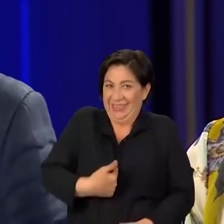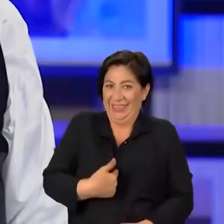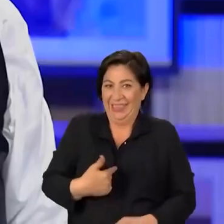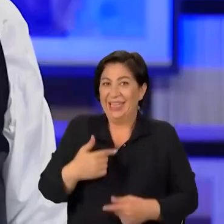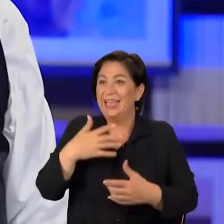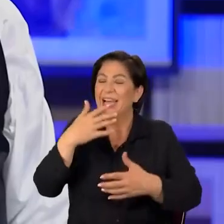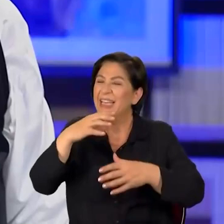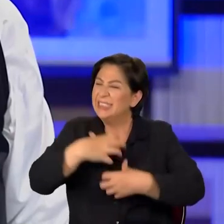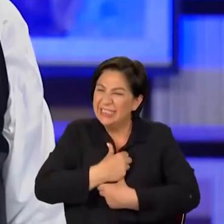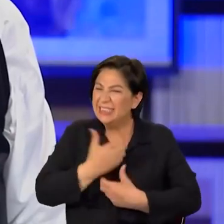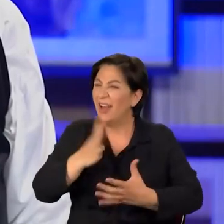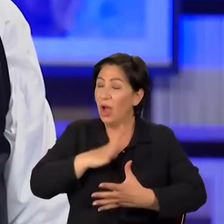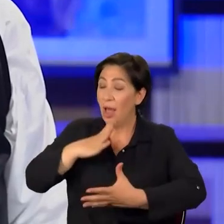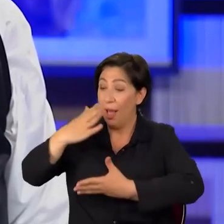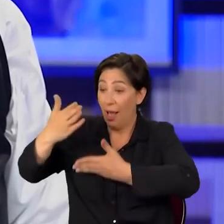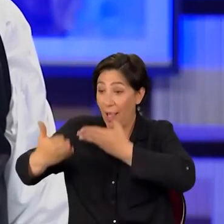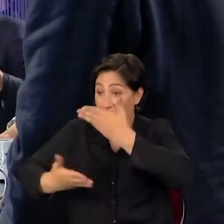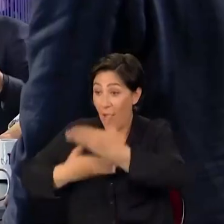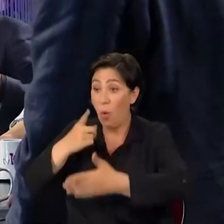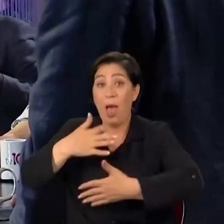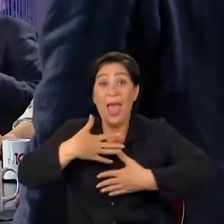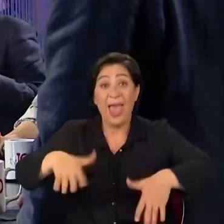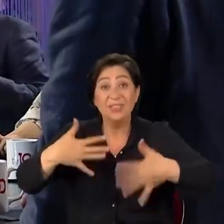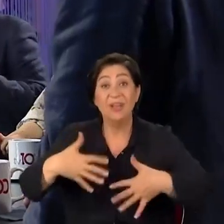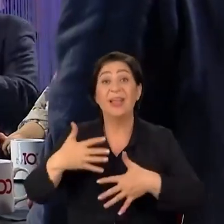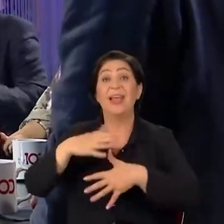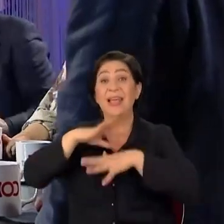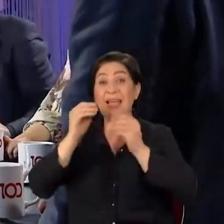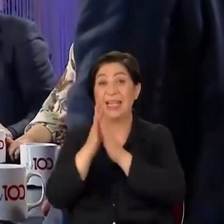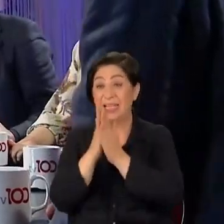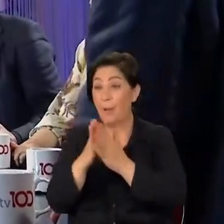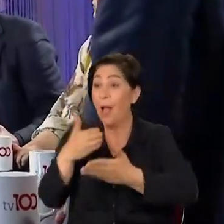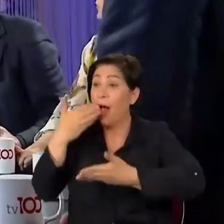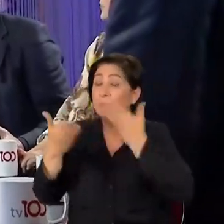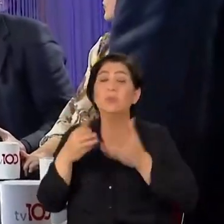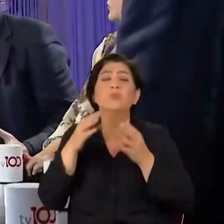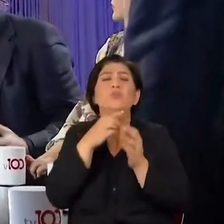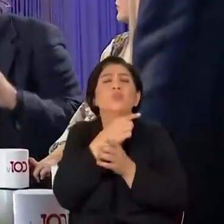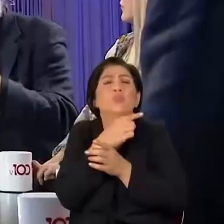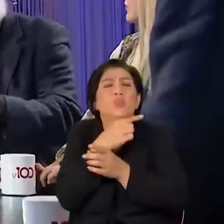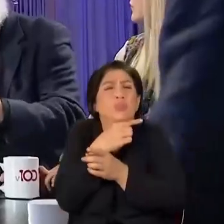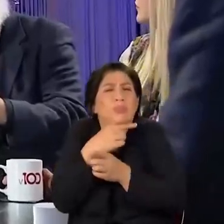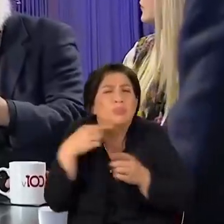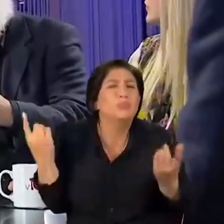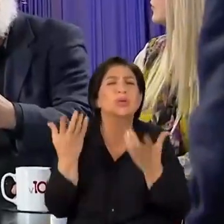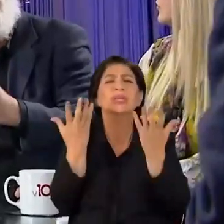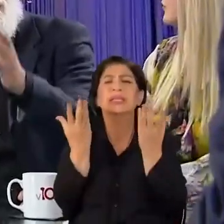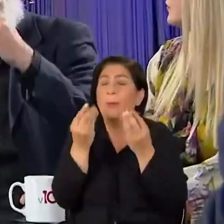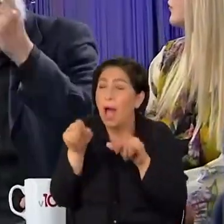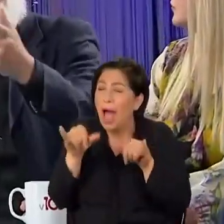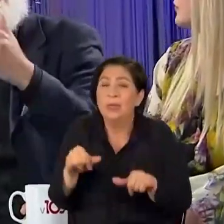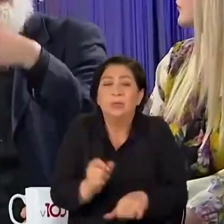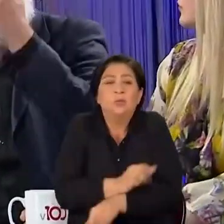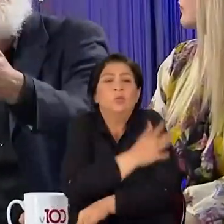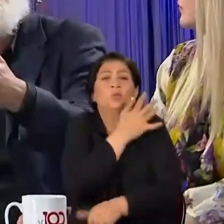atlattığı badireleri, yaşadığı sıkıntıları, o heyecanlarını bugün kitaplar üzerinden vermeniz mümkün değil. İstediğiniz kadar anlatın bunu. Bakın